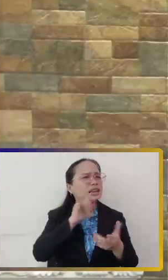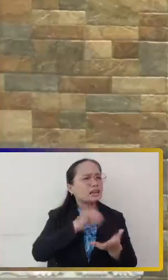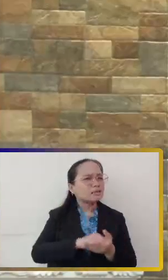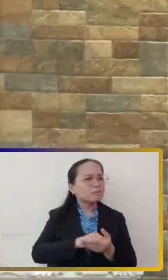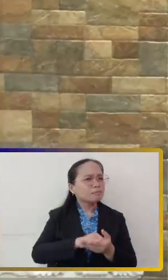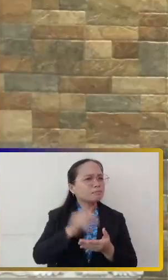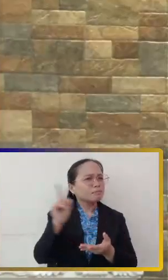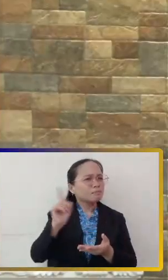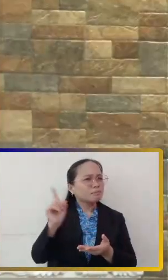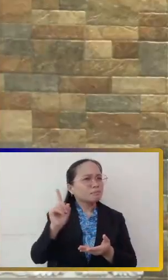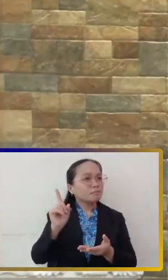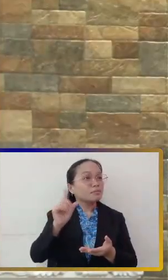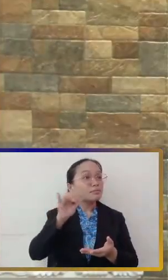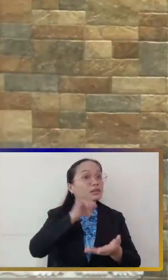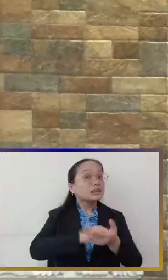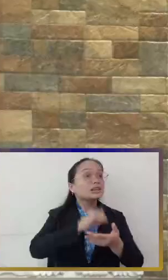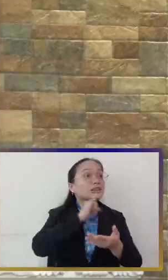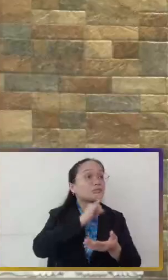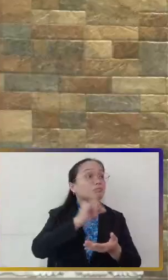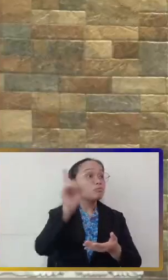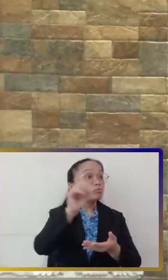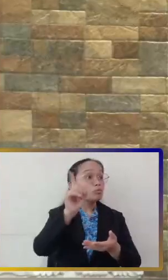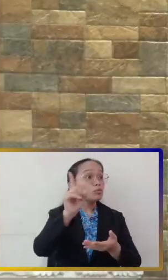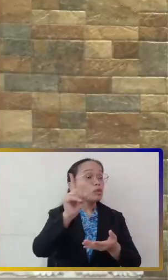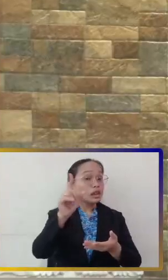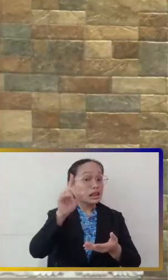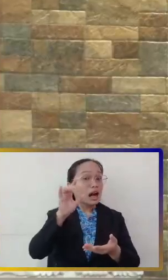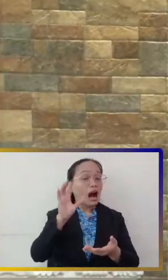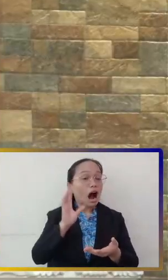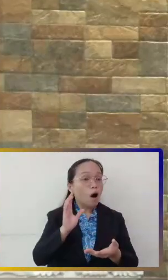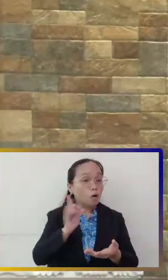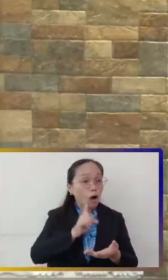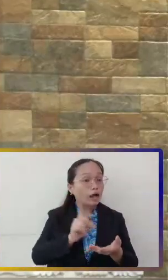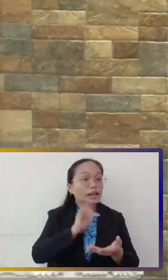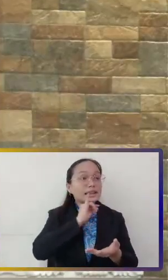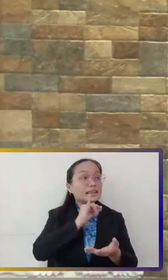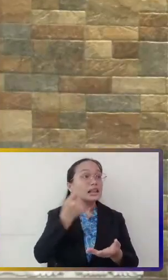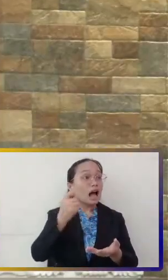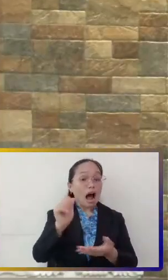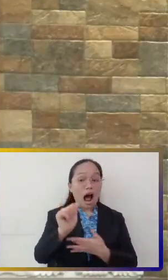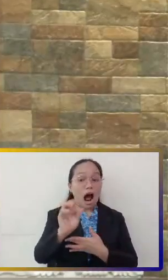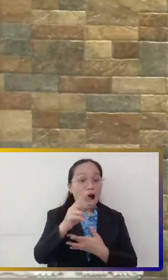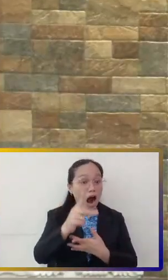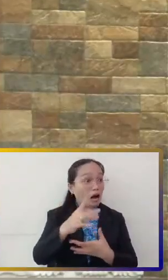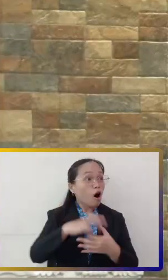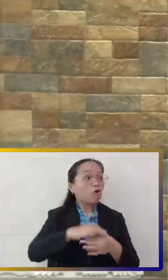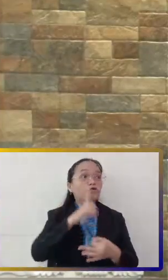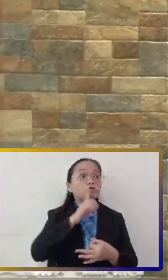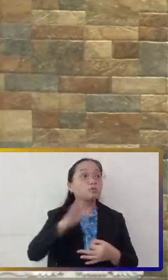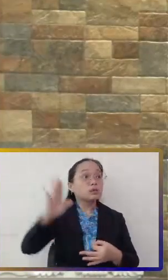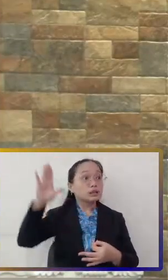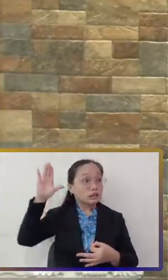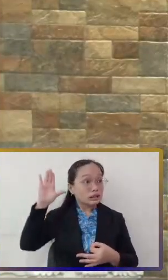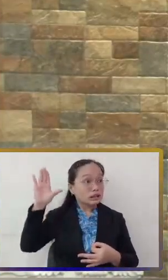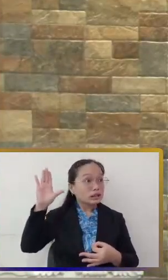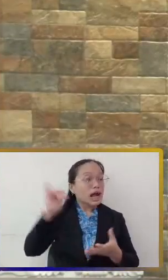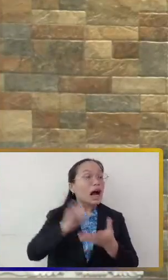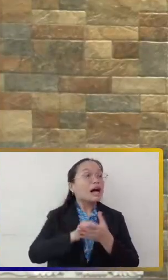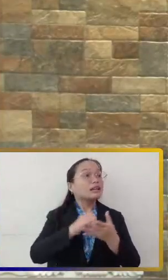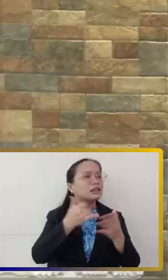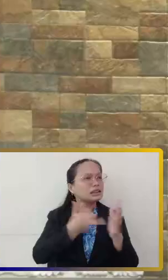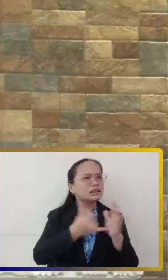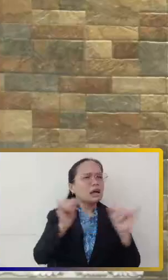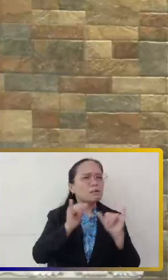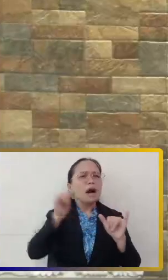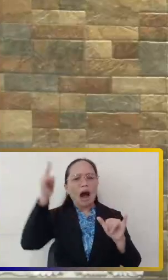Yun po ang nilalaman noong Ark of Covenant, na yun po'y magiging gabay ng Panginoon. So you see,